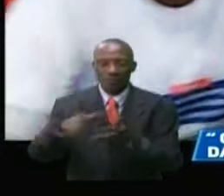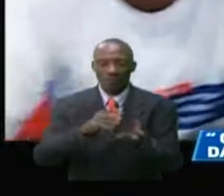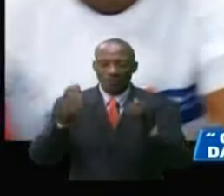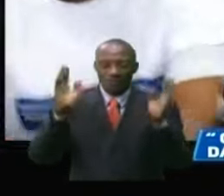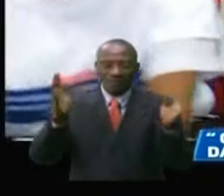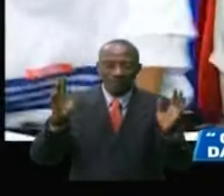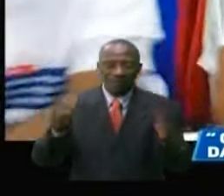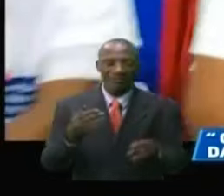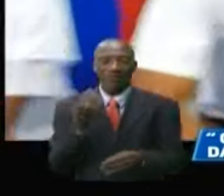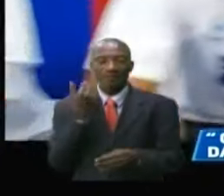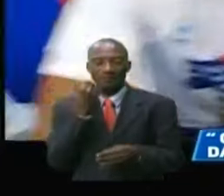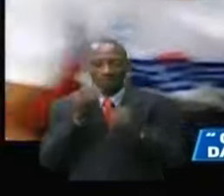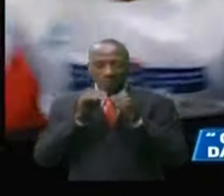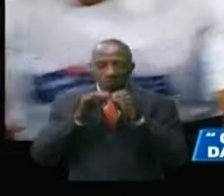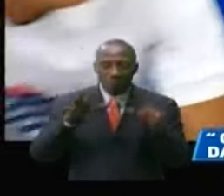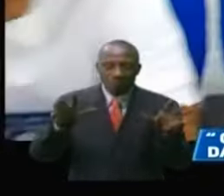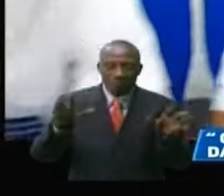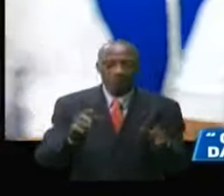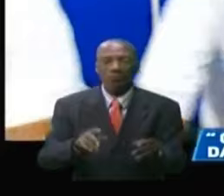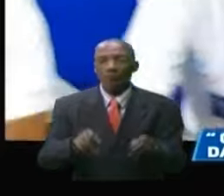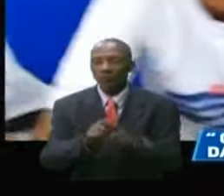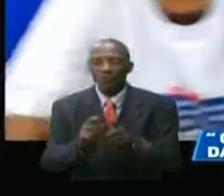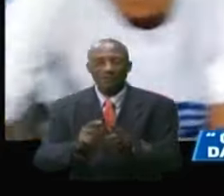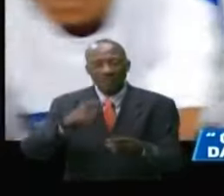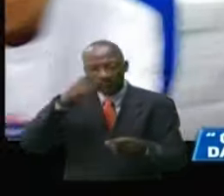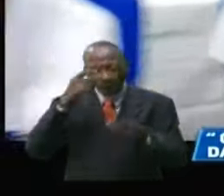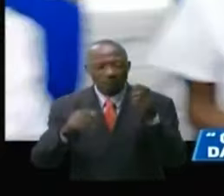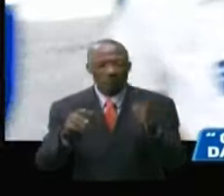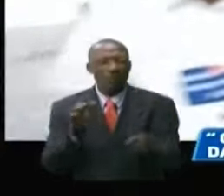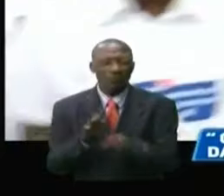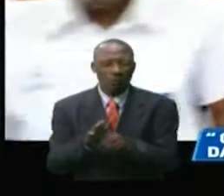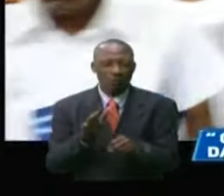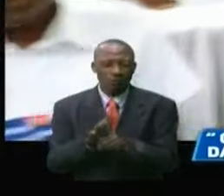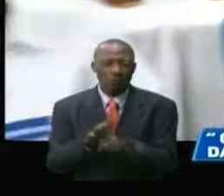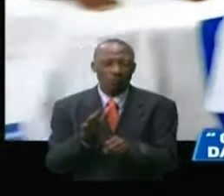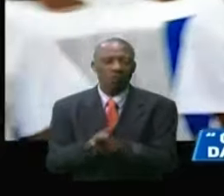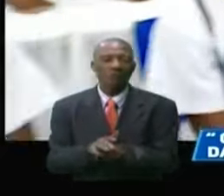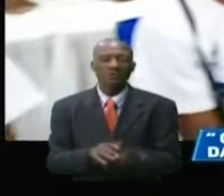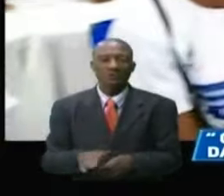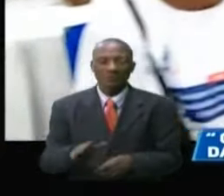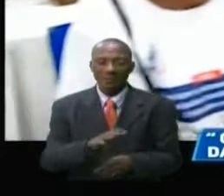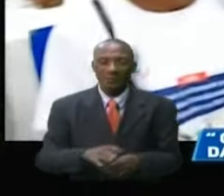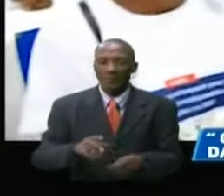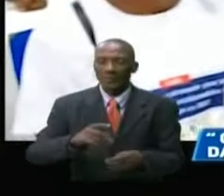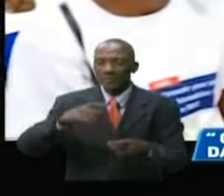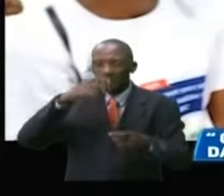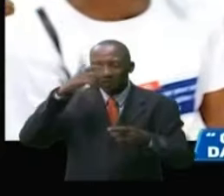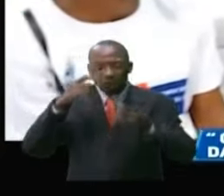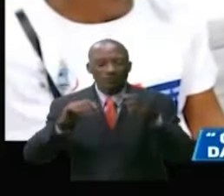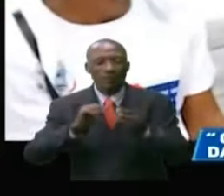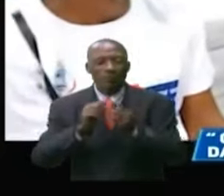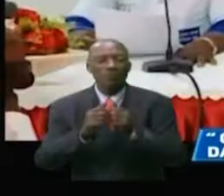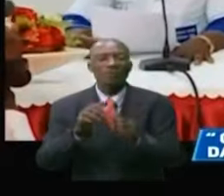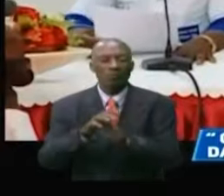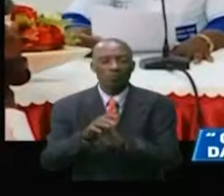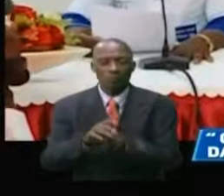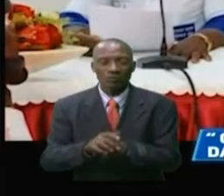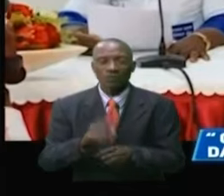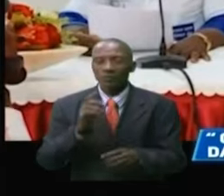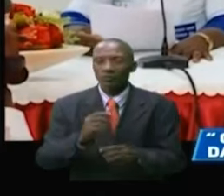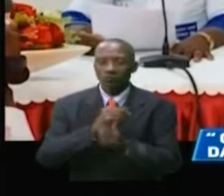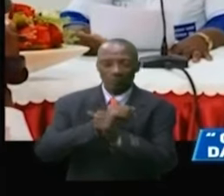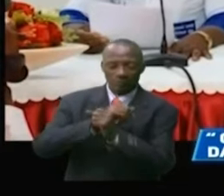pandémies et les crises multiformes, les pays sont souvent confrontés aux difficultés pour garantir et protéger les